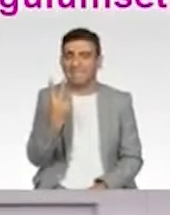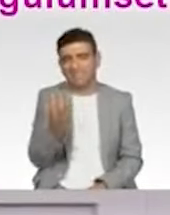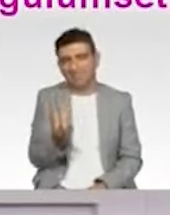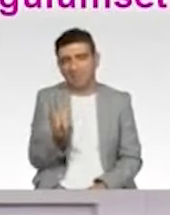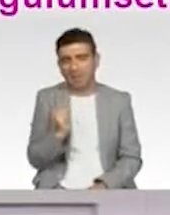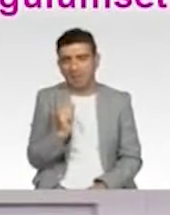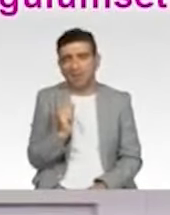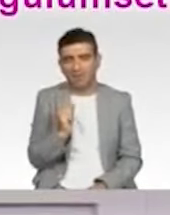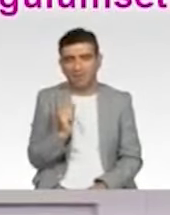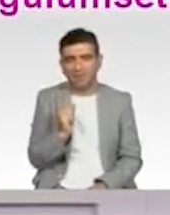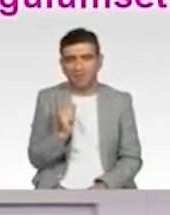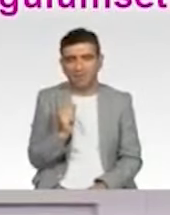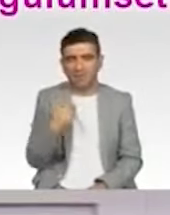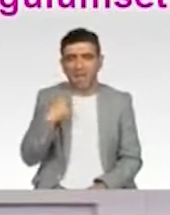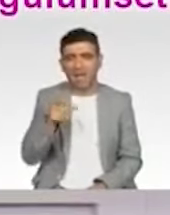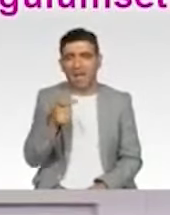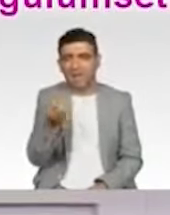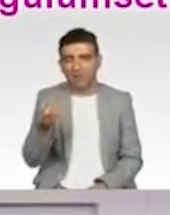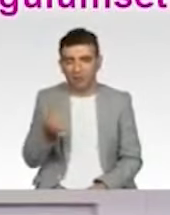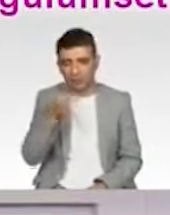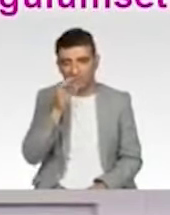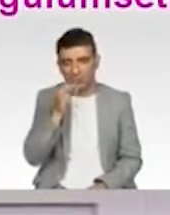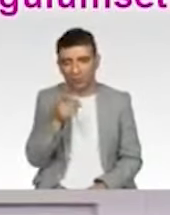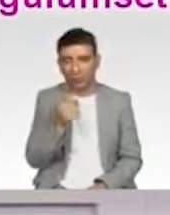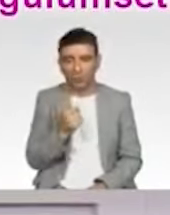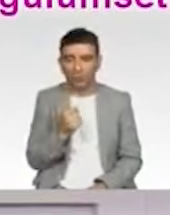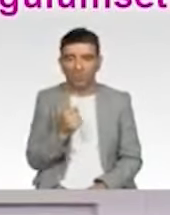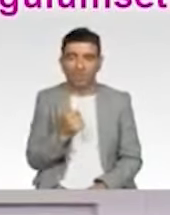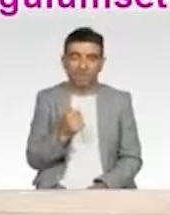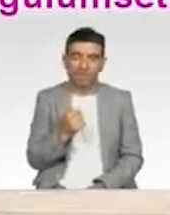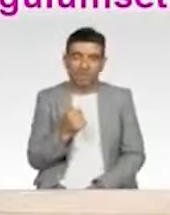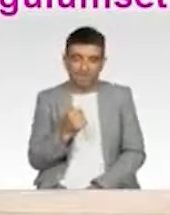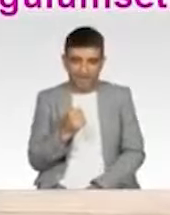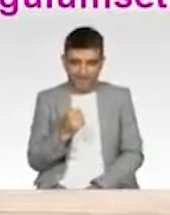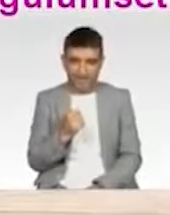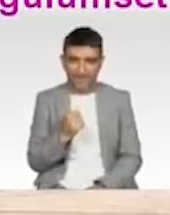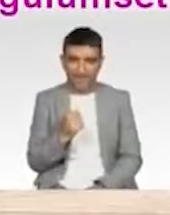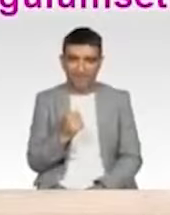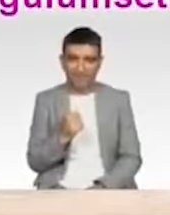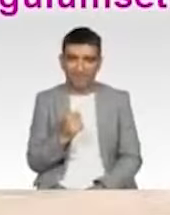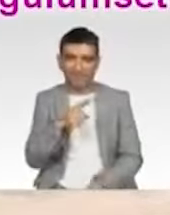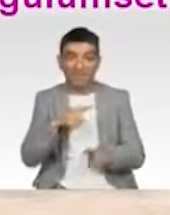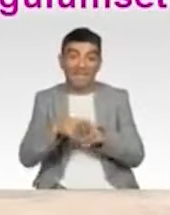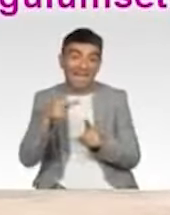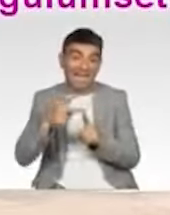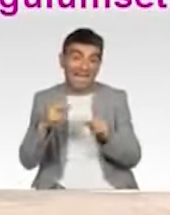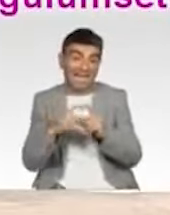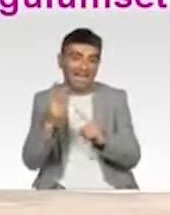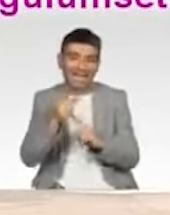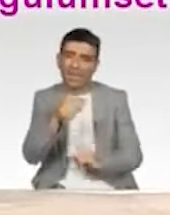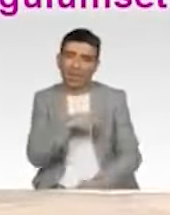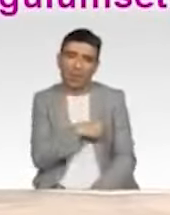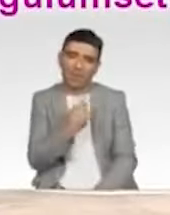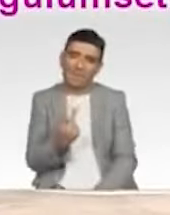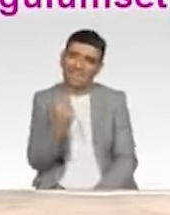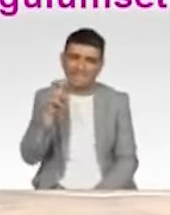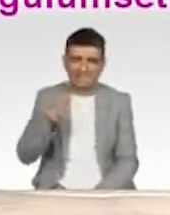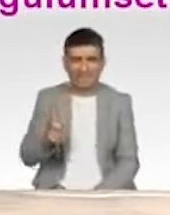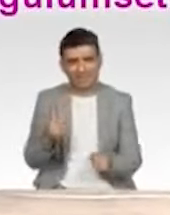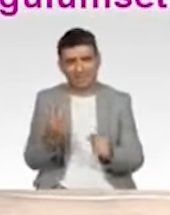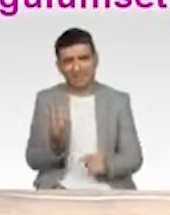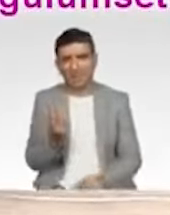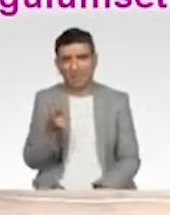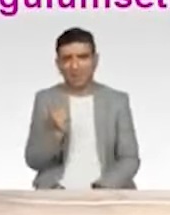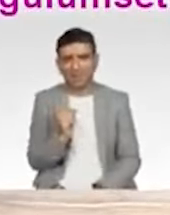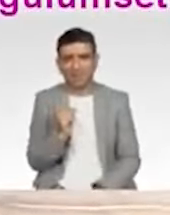bardak. 1-2 bardak. Ben ya kahve çok içiyorum. O da 1-2 bardak diyor. Şimdi Ezgi Hanım en ideali. He? Ezgi Hanım en ideali. 7-8 bardak. Evet.